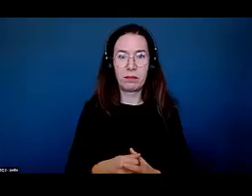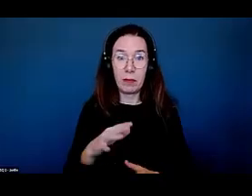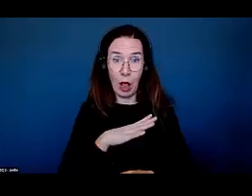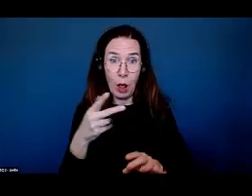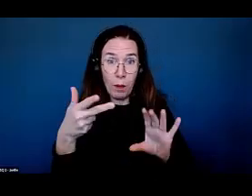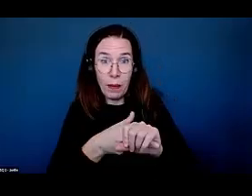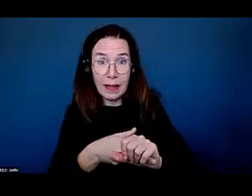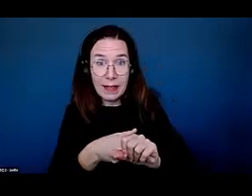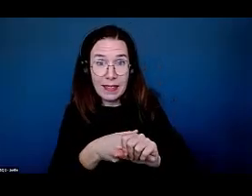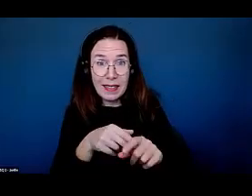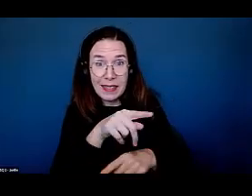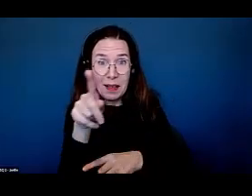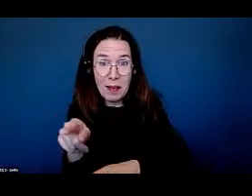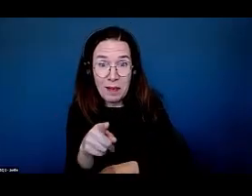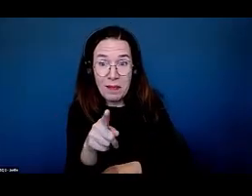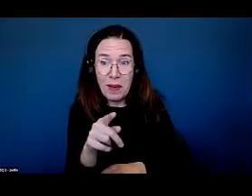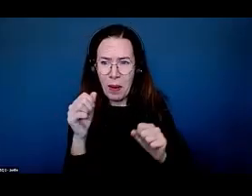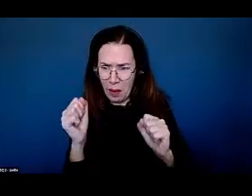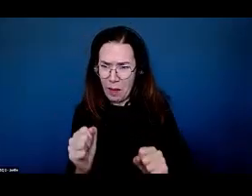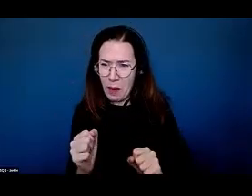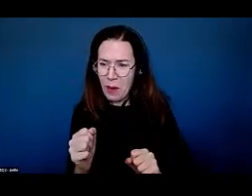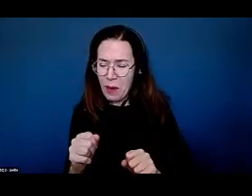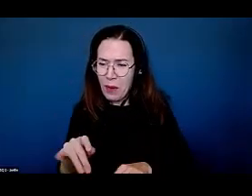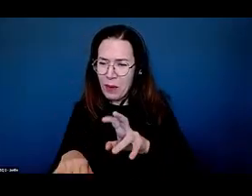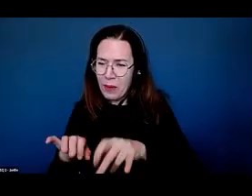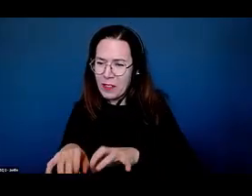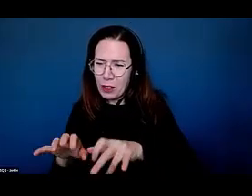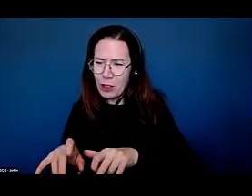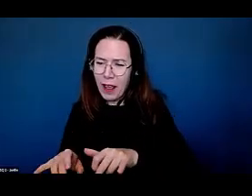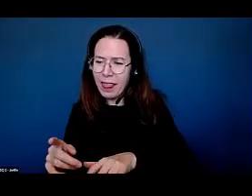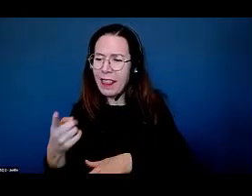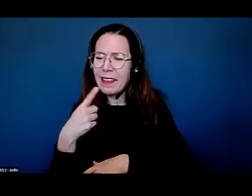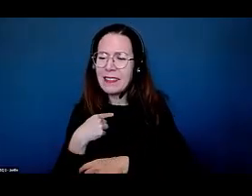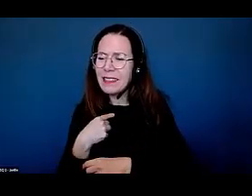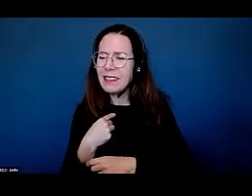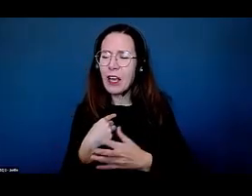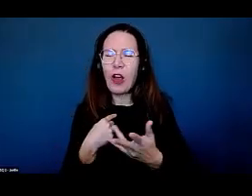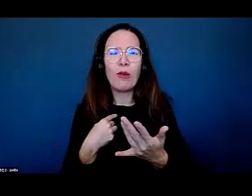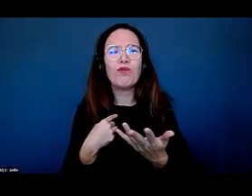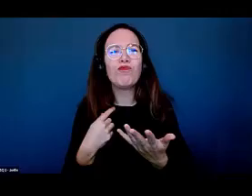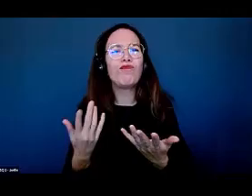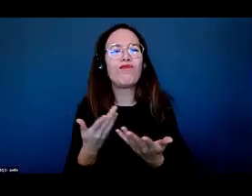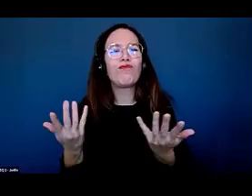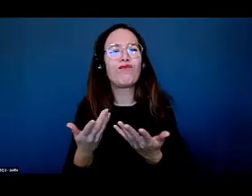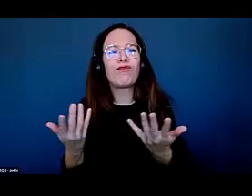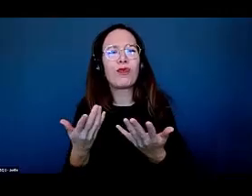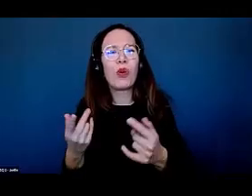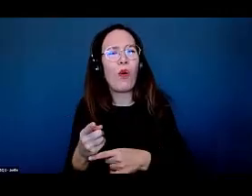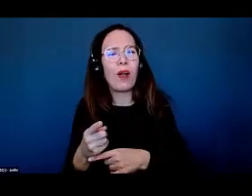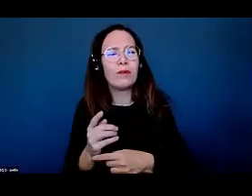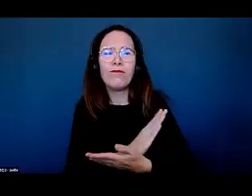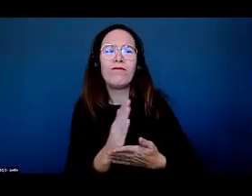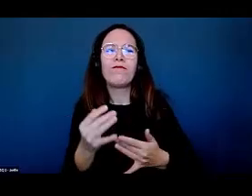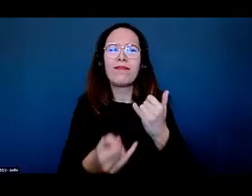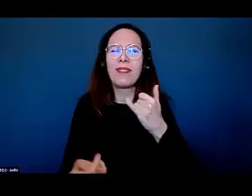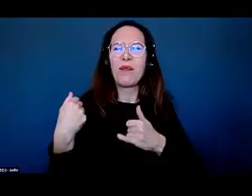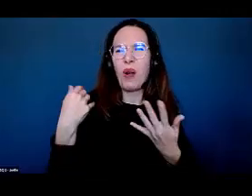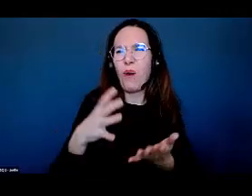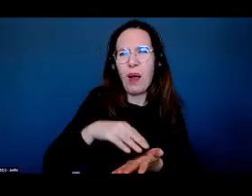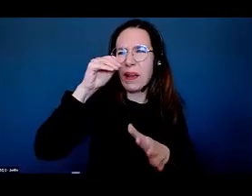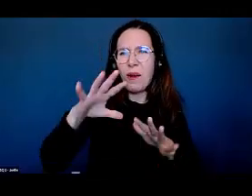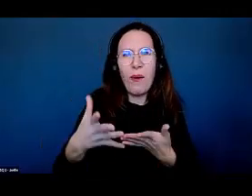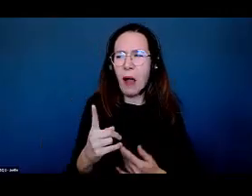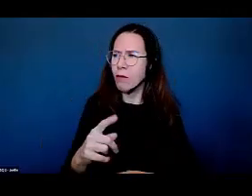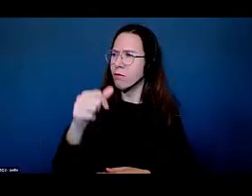Si vous étiez là, est-ce que vous pourriez, s'il vous plaît, partager dans le clavardage qu'est-ce que cette session